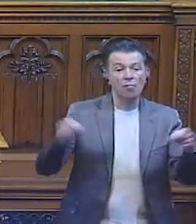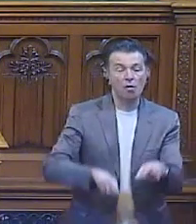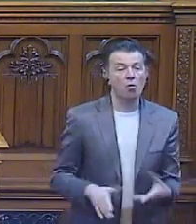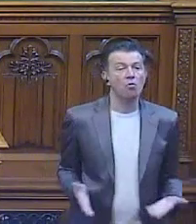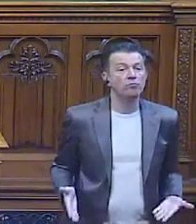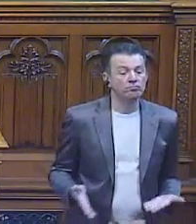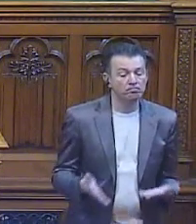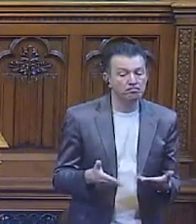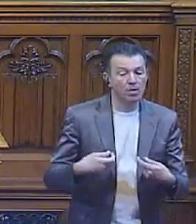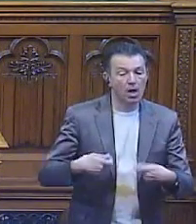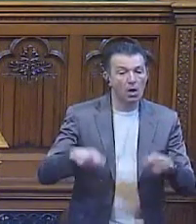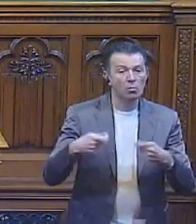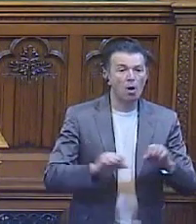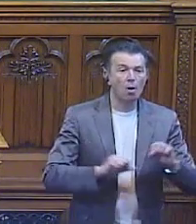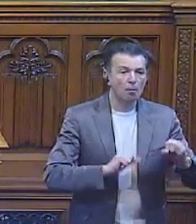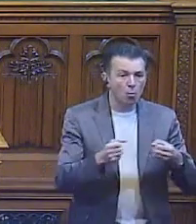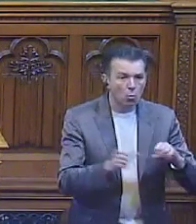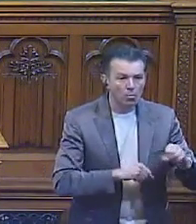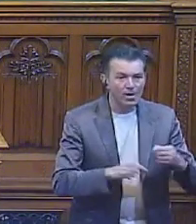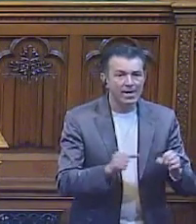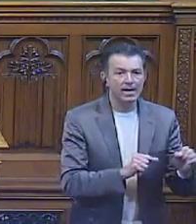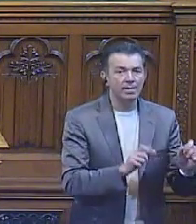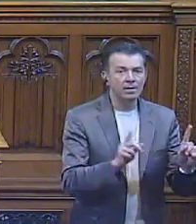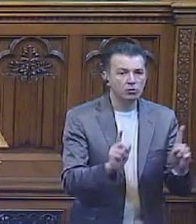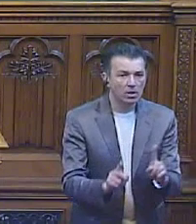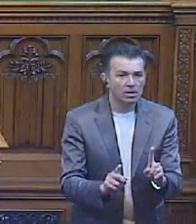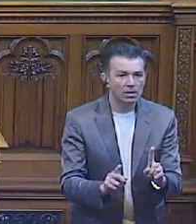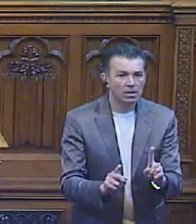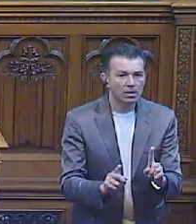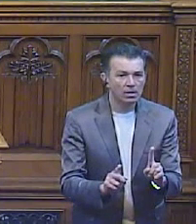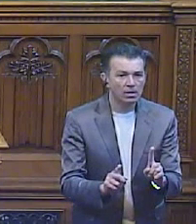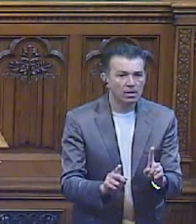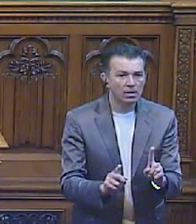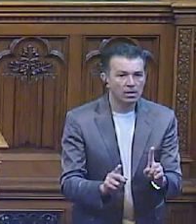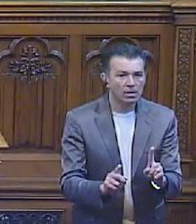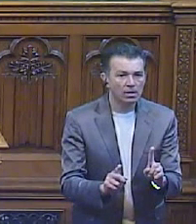es um den Ausbau der mobilen, stationären und